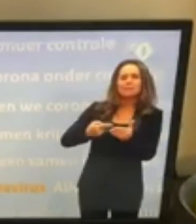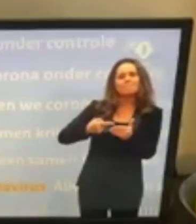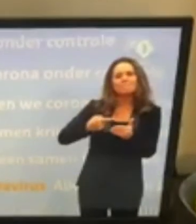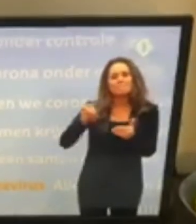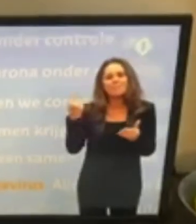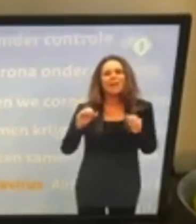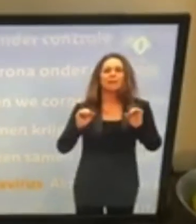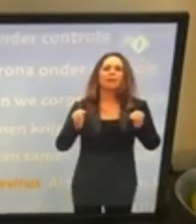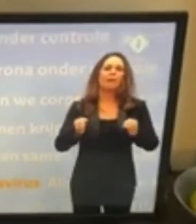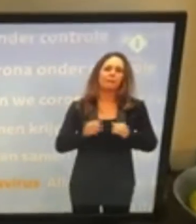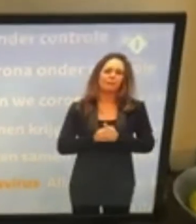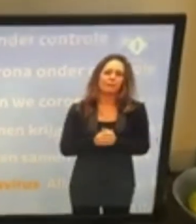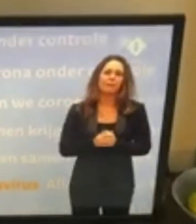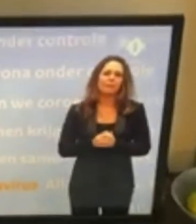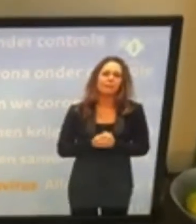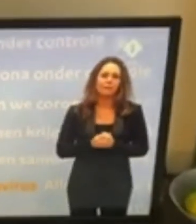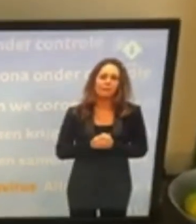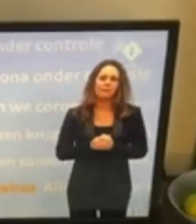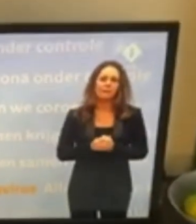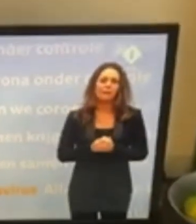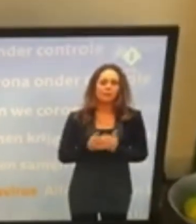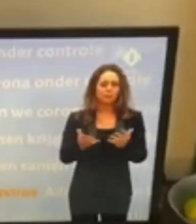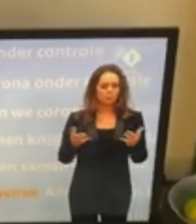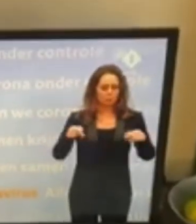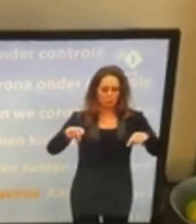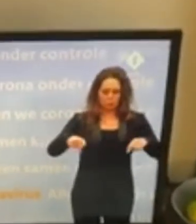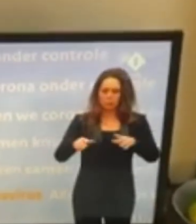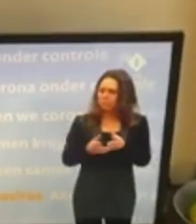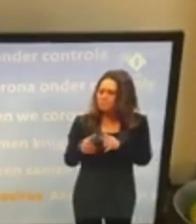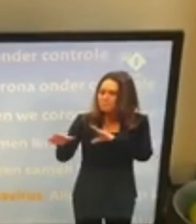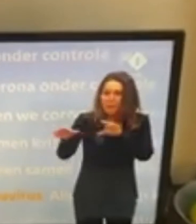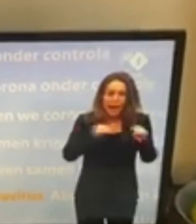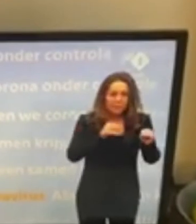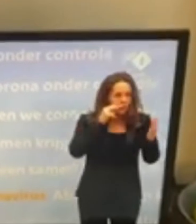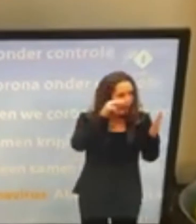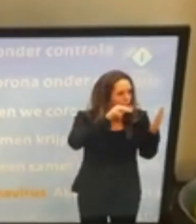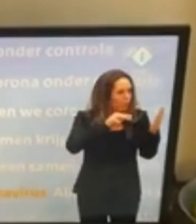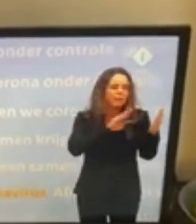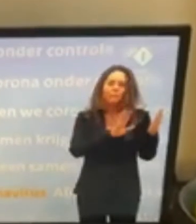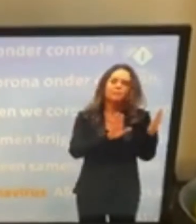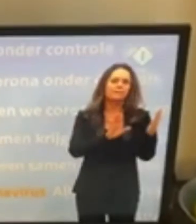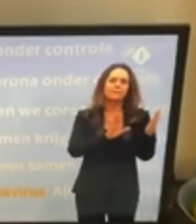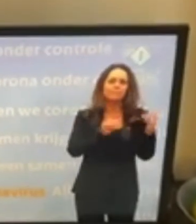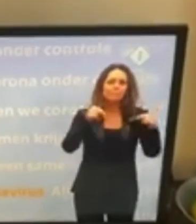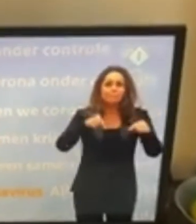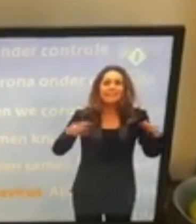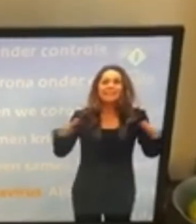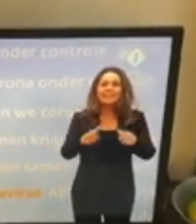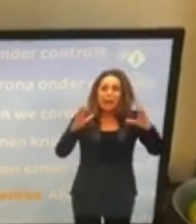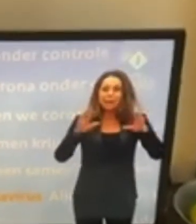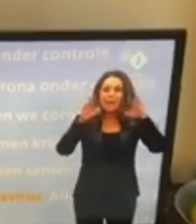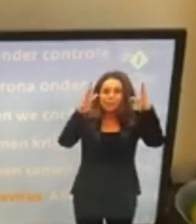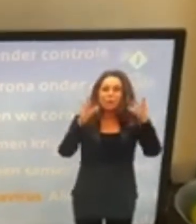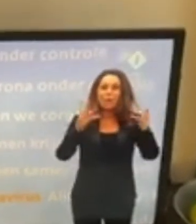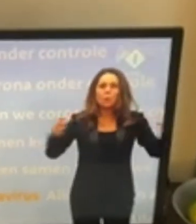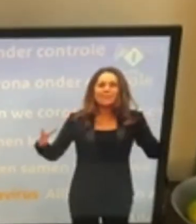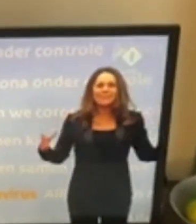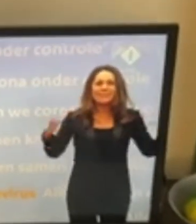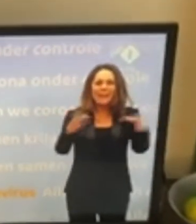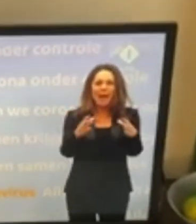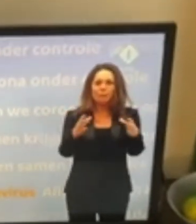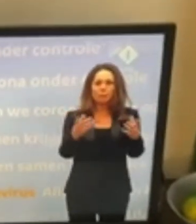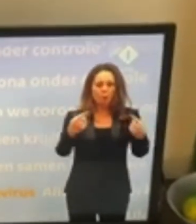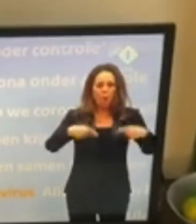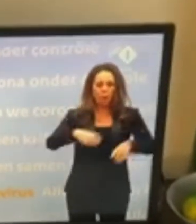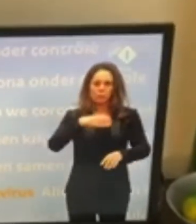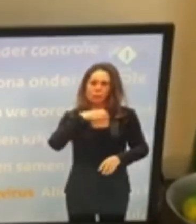maken. Ook niet alleen kijken naar de maatregelen, maar vooral ook hoe wij gezamenlijk als samenleving in een optelsom van al onze gedragingen